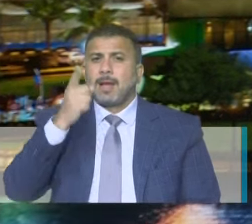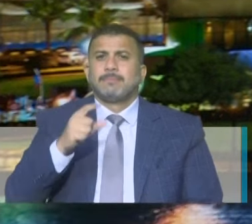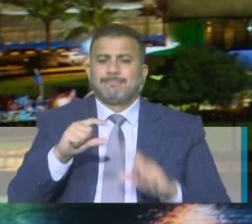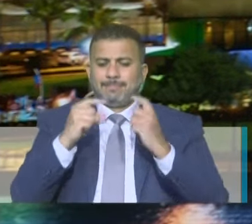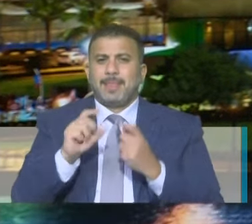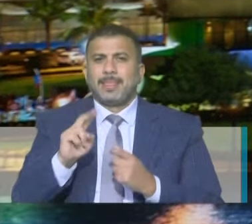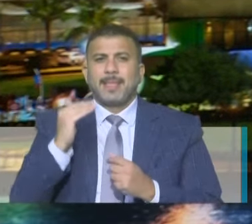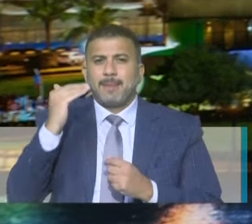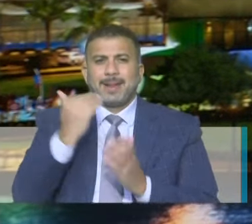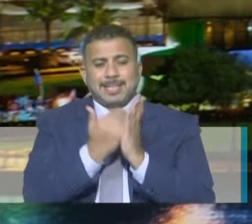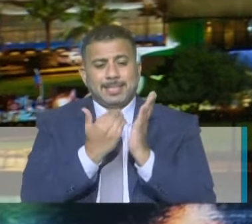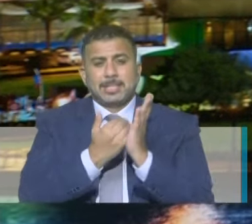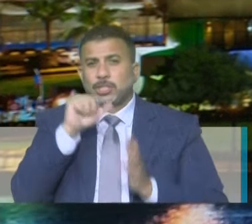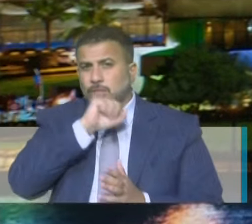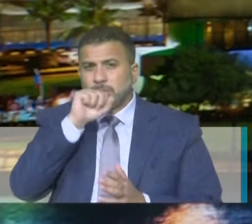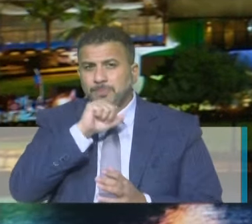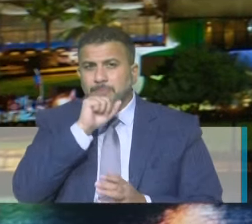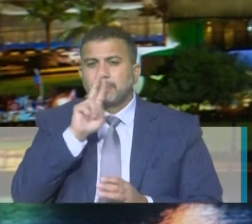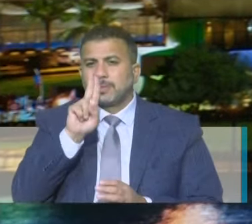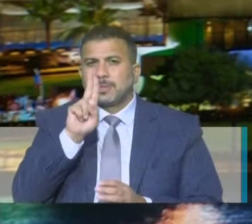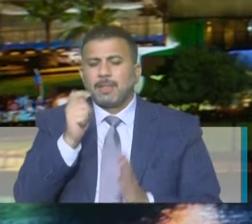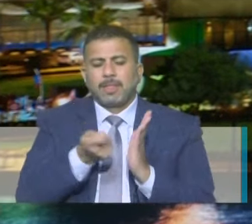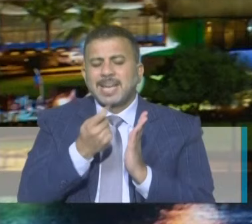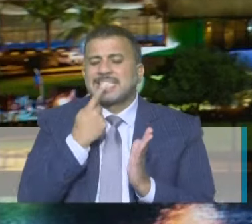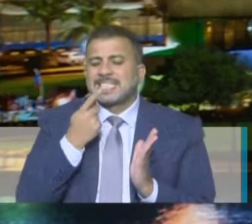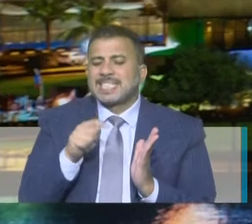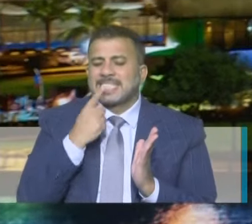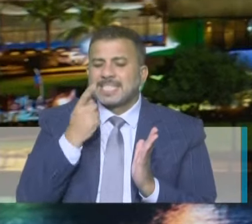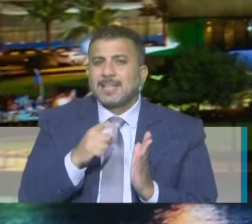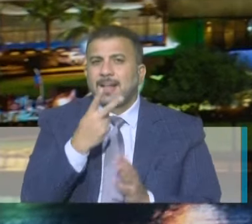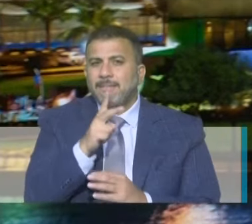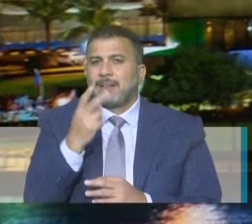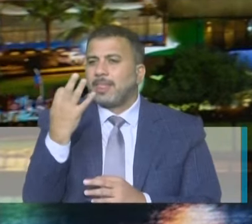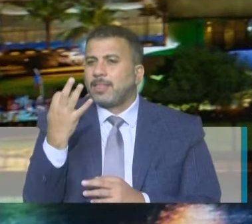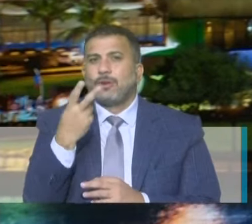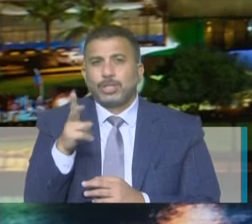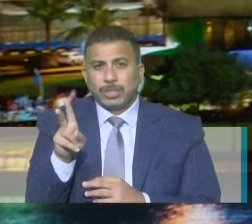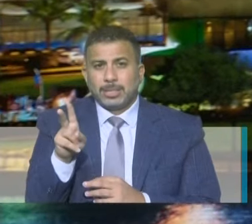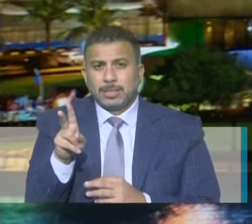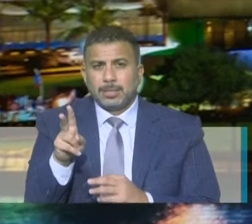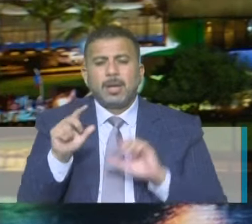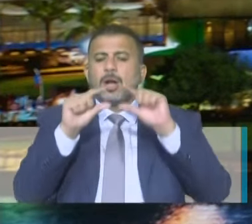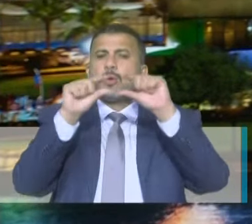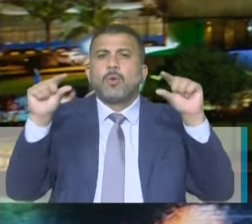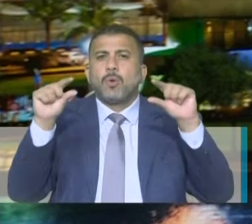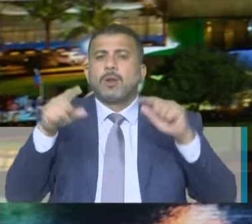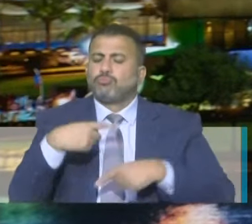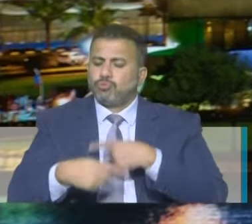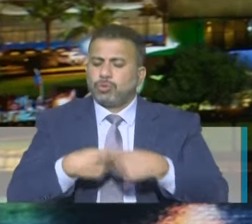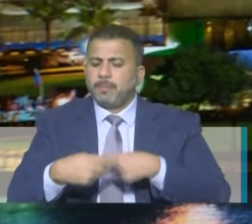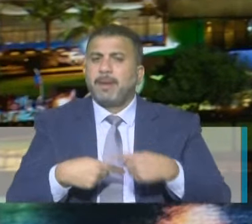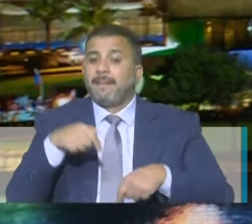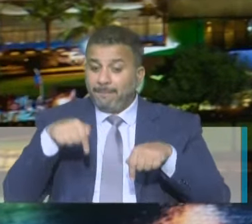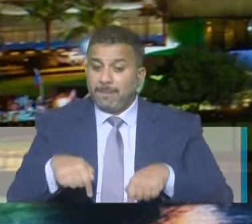أصدرت دائرة التنمية الاقتصادية في الشارقة تقريرها السنوي لعام 2023 تحت عنوان مستمرون في